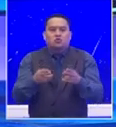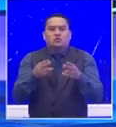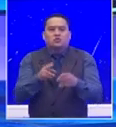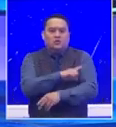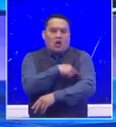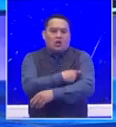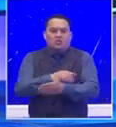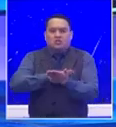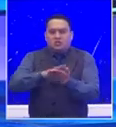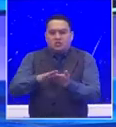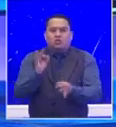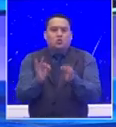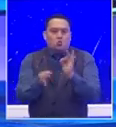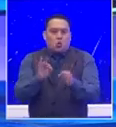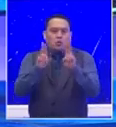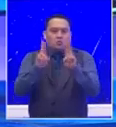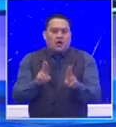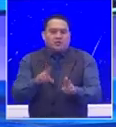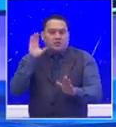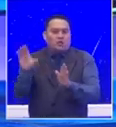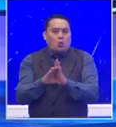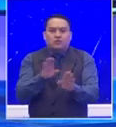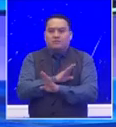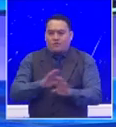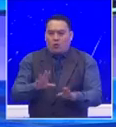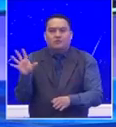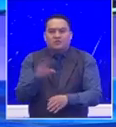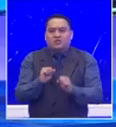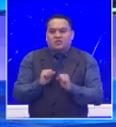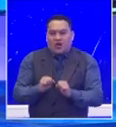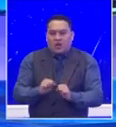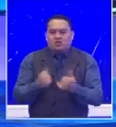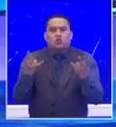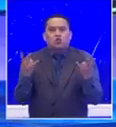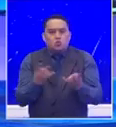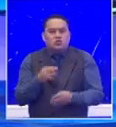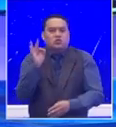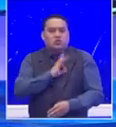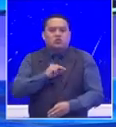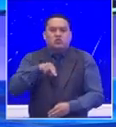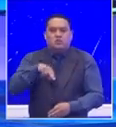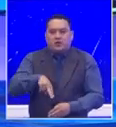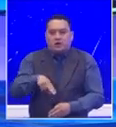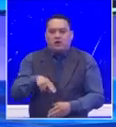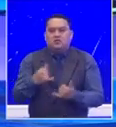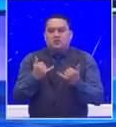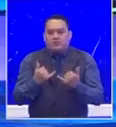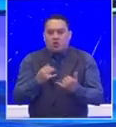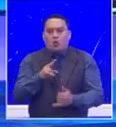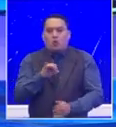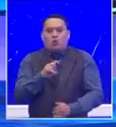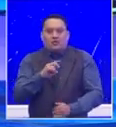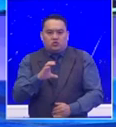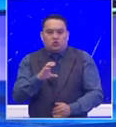элементарные санитарно-эпидемиологические нормы. При этом все средства защиты, которые необходимо использовать при чрезвычайном положении по